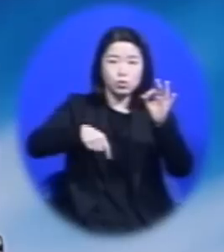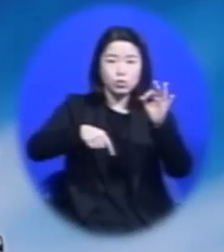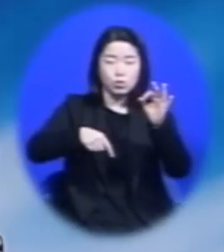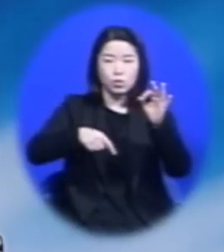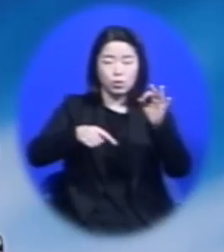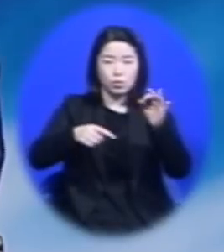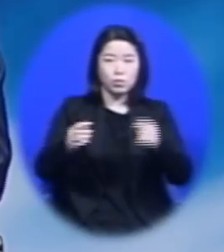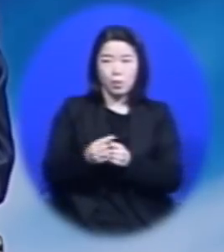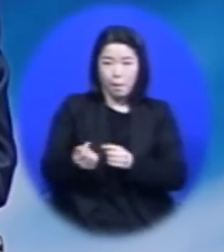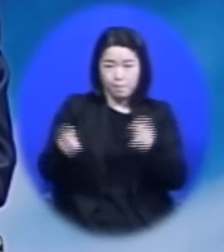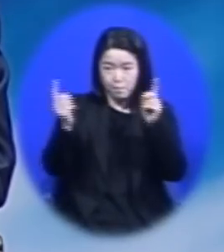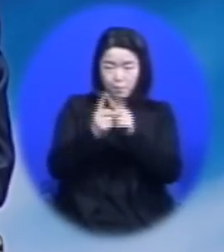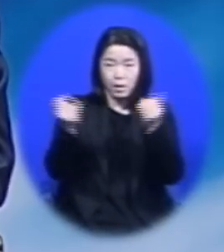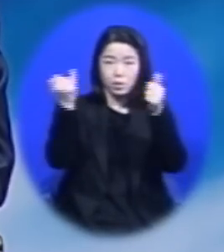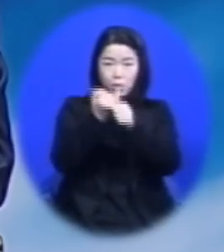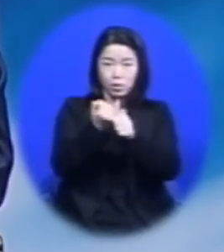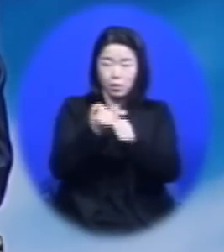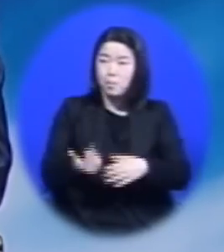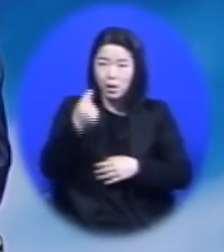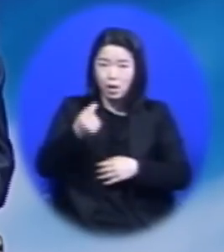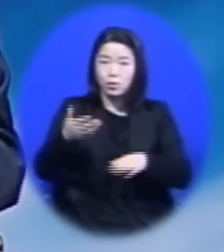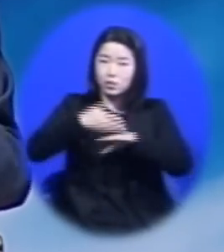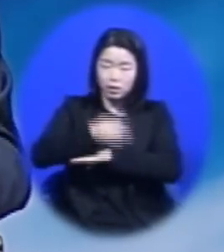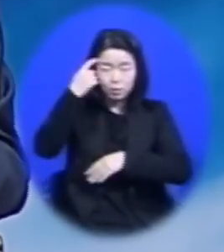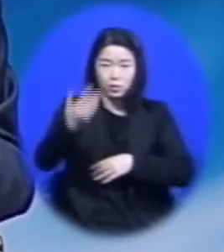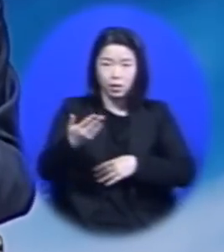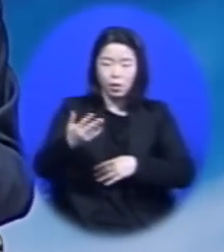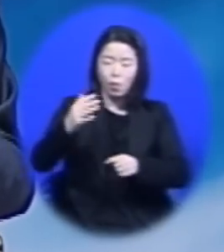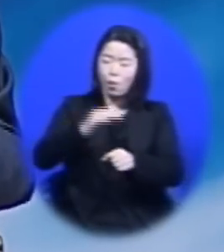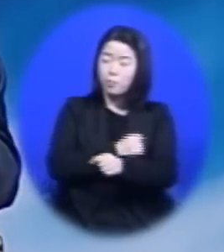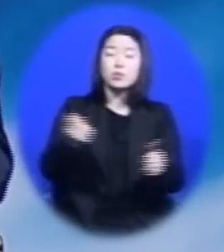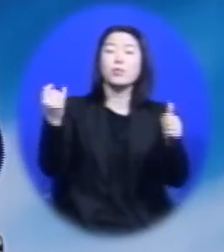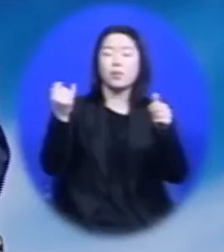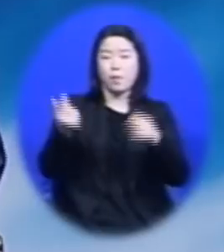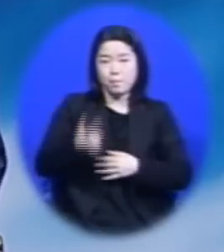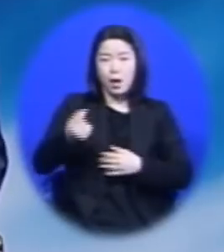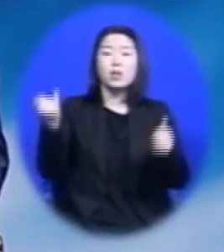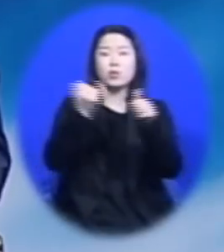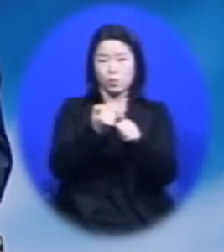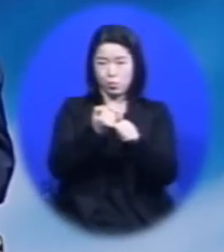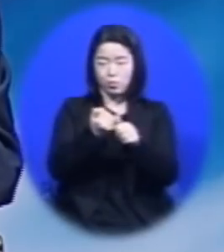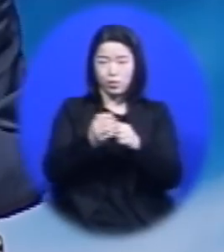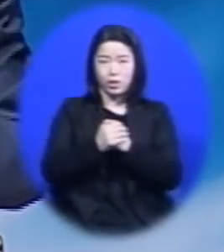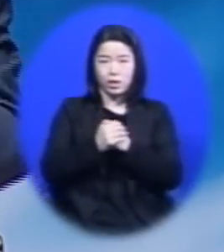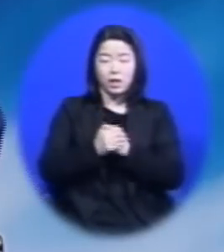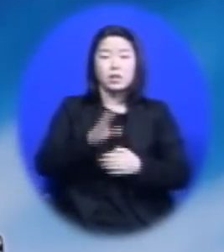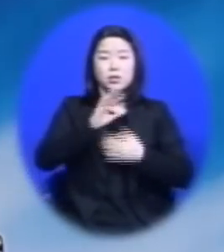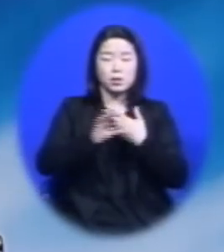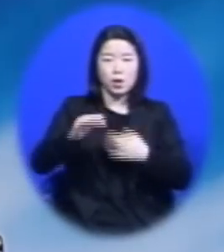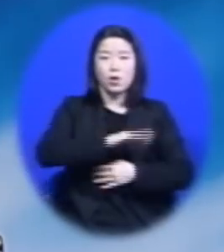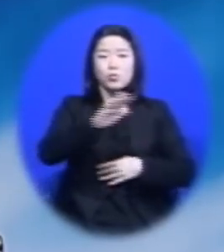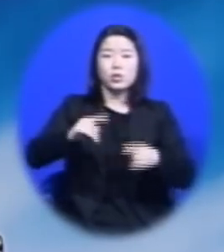결혼했다 빨리 한 거예요 늦게 한 거예요 엄청 빨리 한 거죠 만난지 10주 만에 결혼했어요 그러면 우리